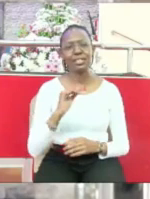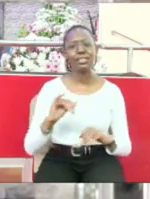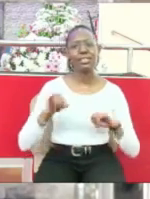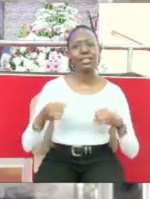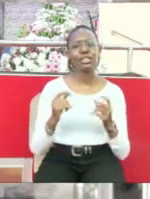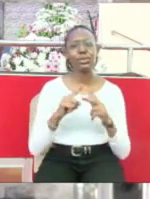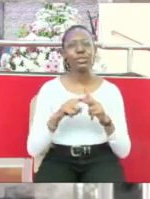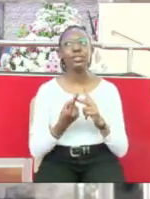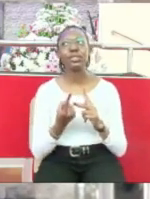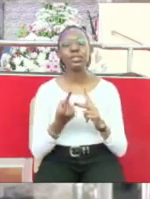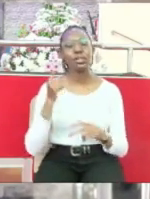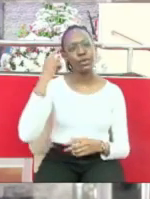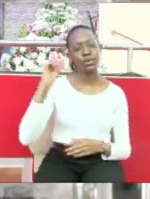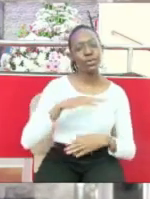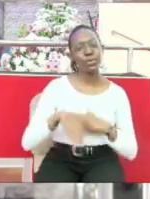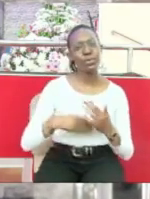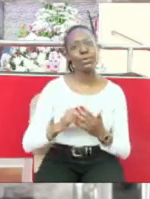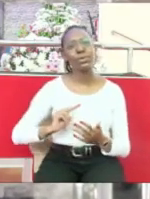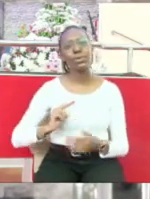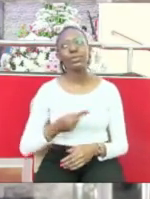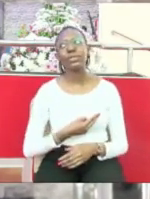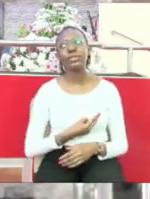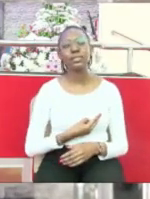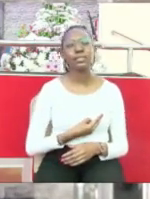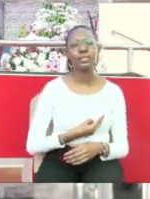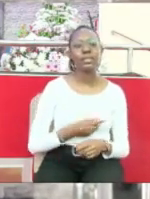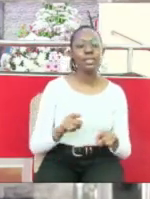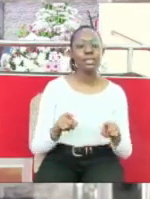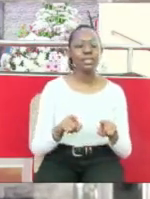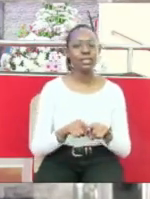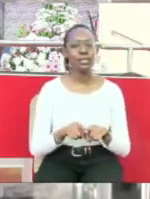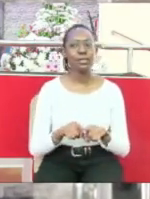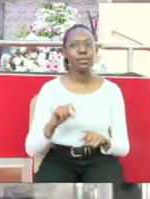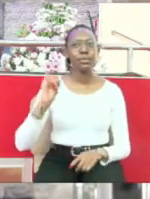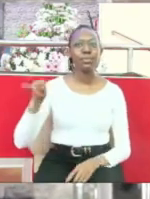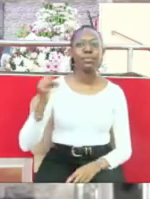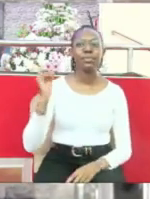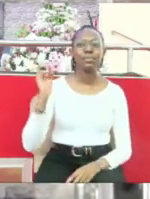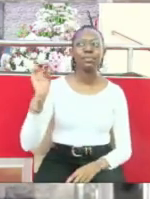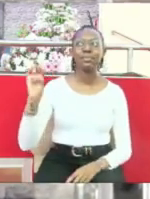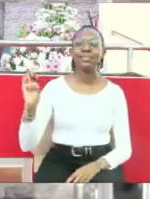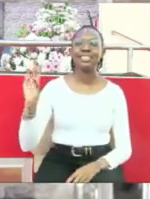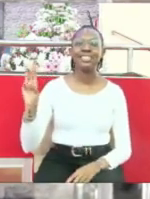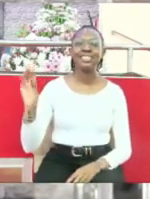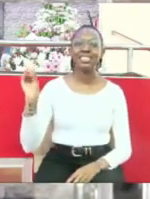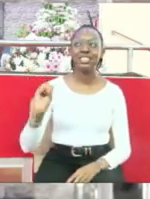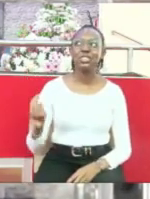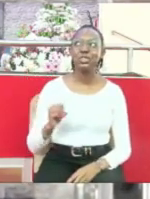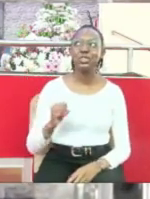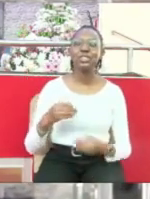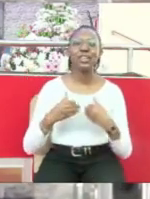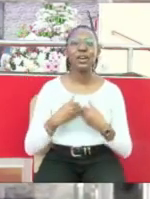mwanzo mpya ambao umetolewa kwetu sote. Just like the Jews on the Palm Sunday. Jinsi ilivyokuwa kwa Wayahudi siku hiyo Jumapili ya mitende. They were out for a